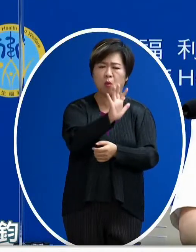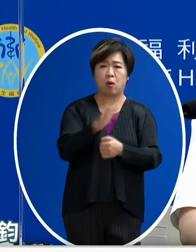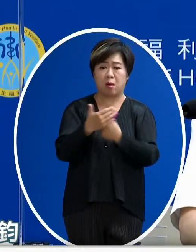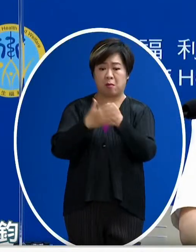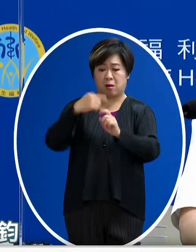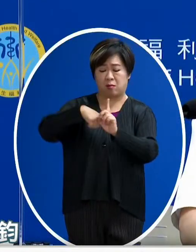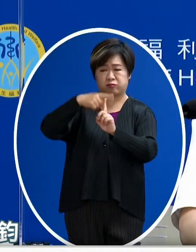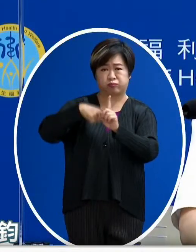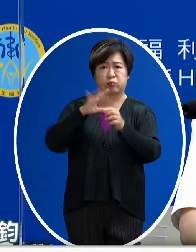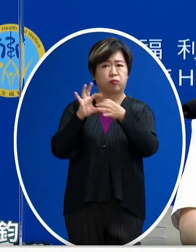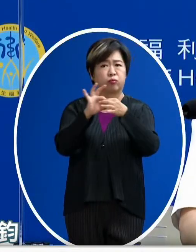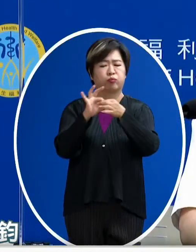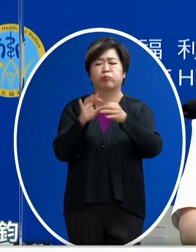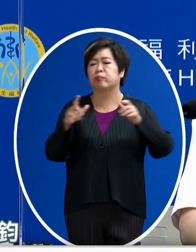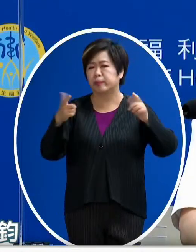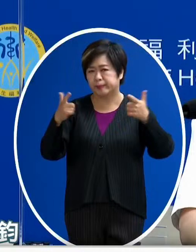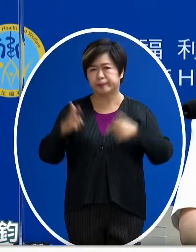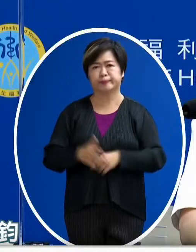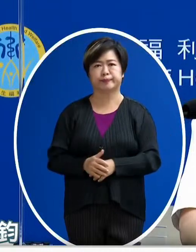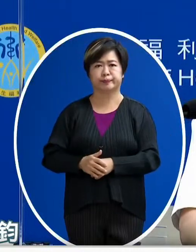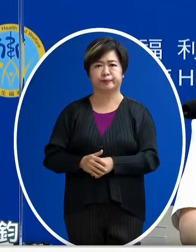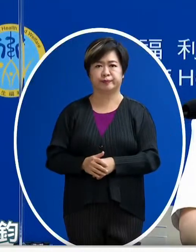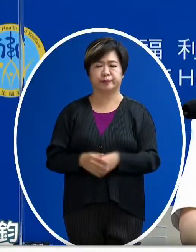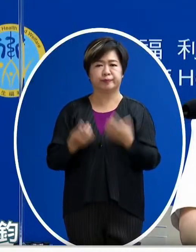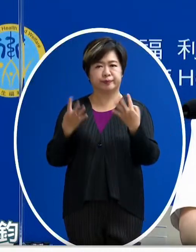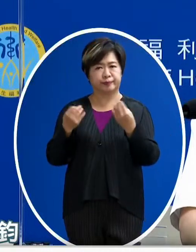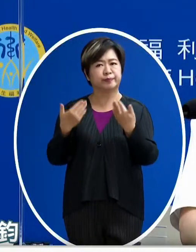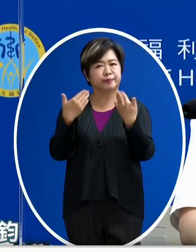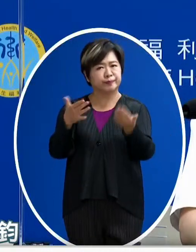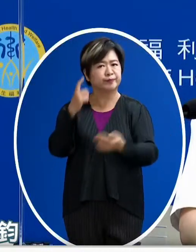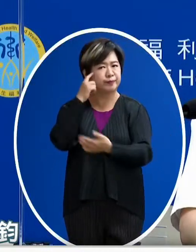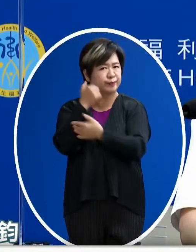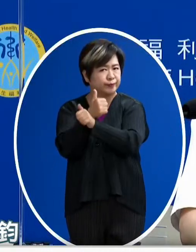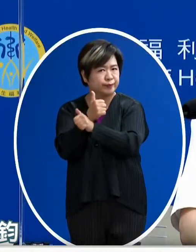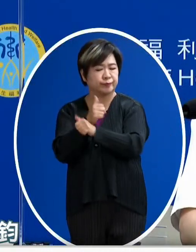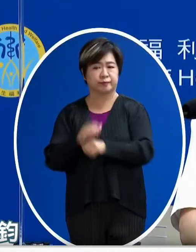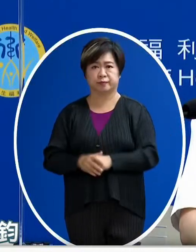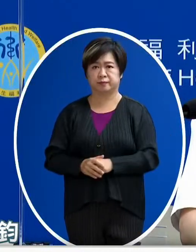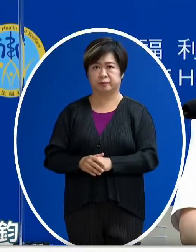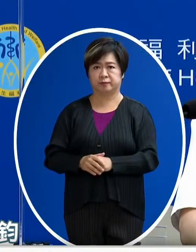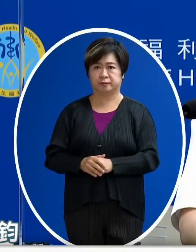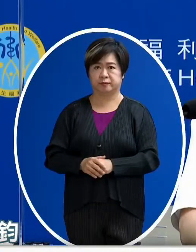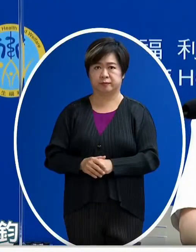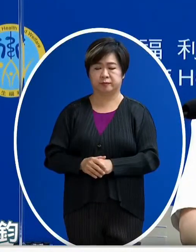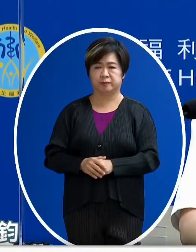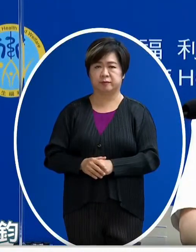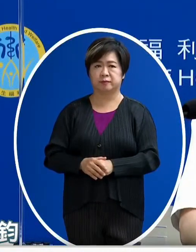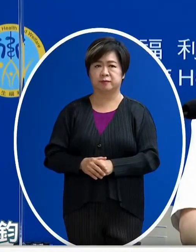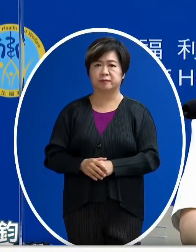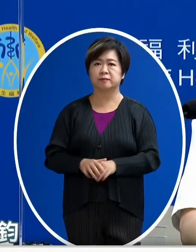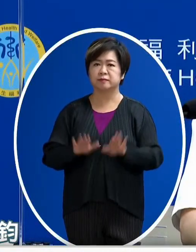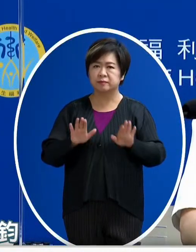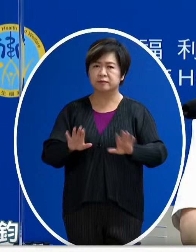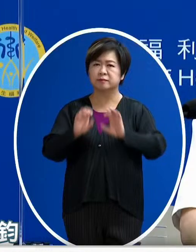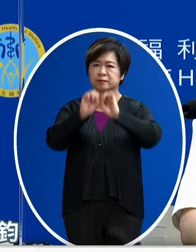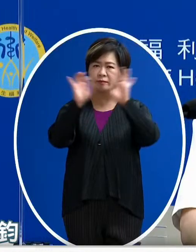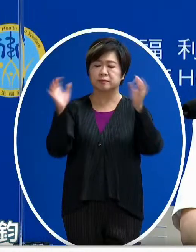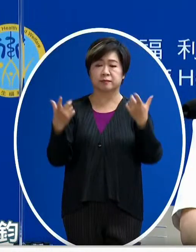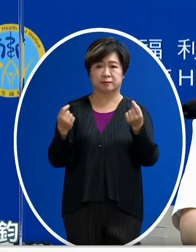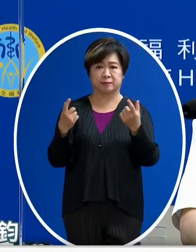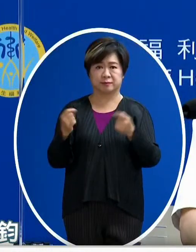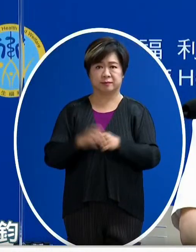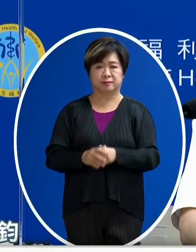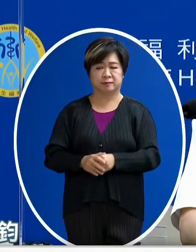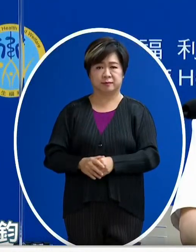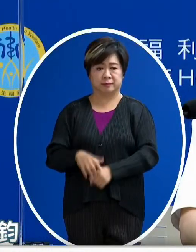护力直接相关，所以这个数据提供给大家参考。不过解读上还是呼吁大家，就是说虽然有少